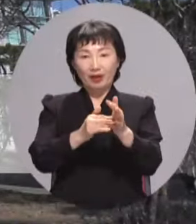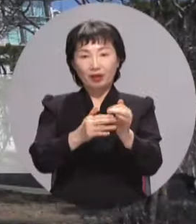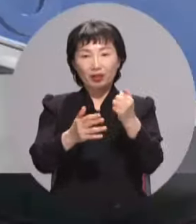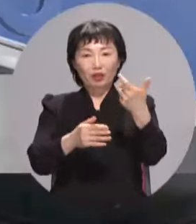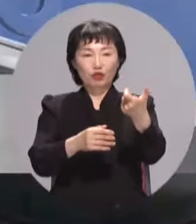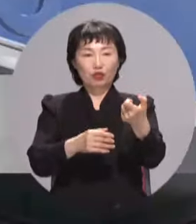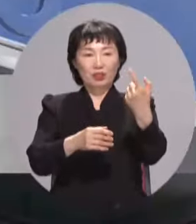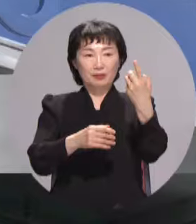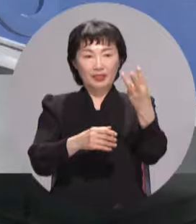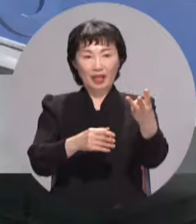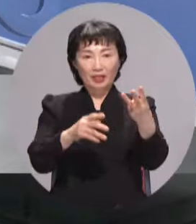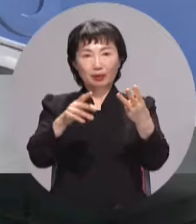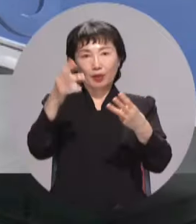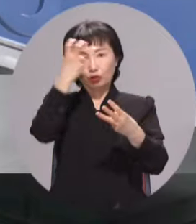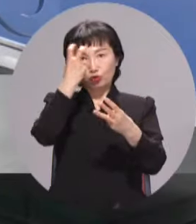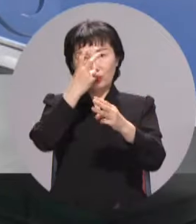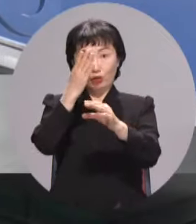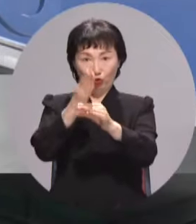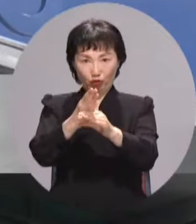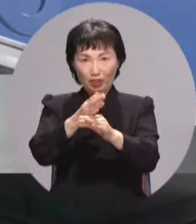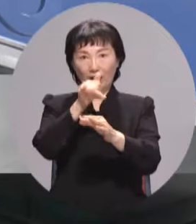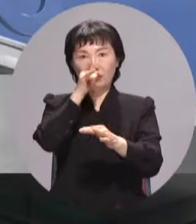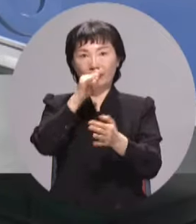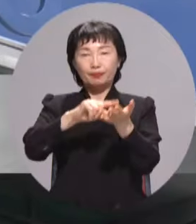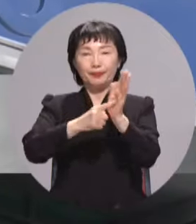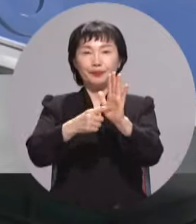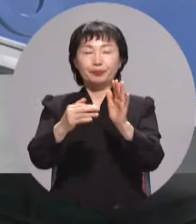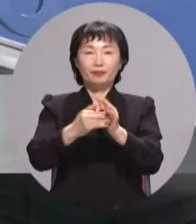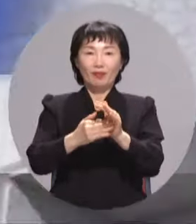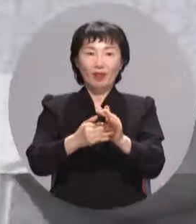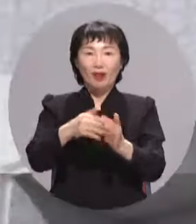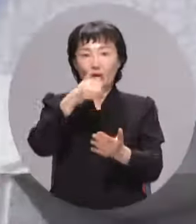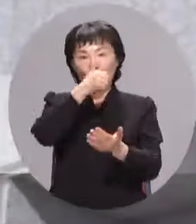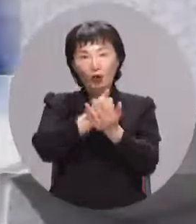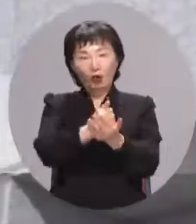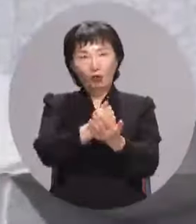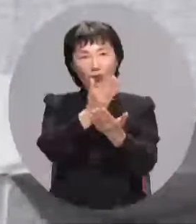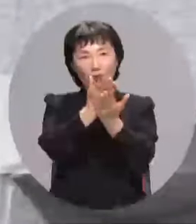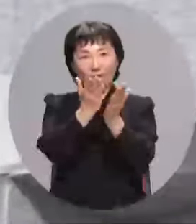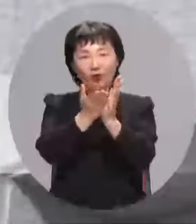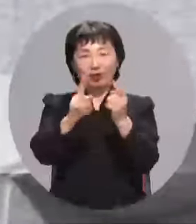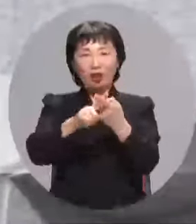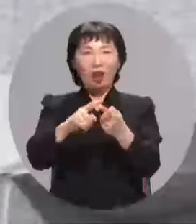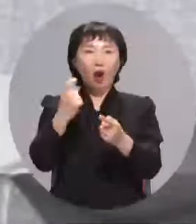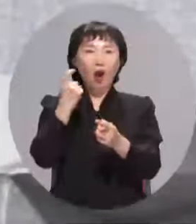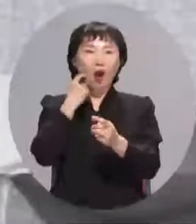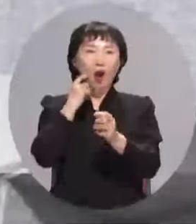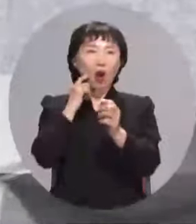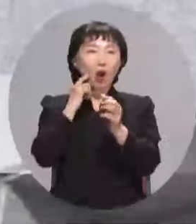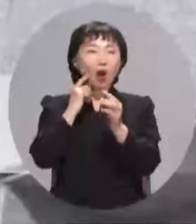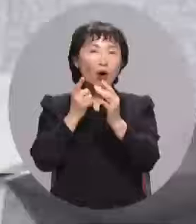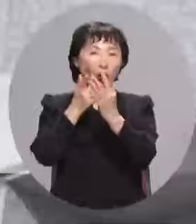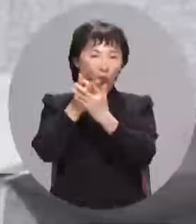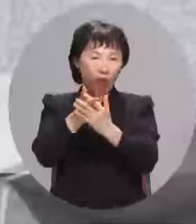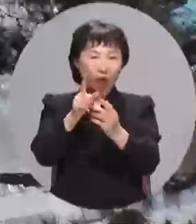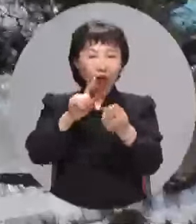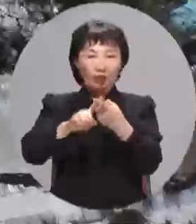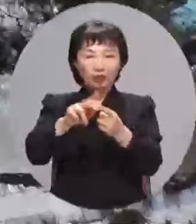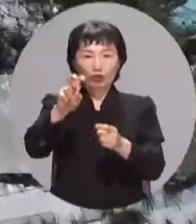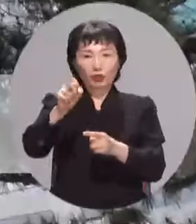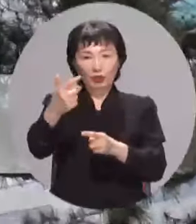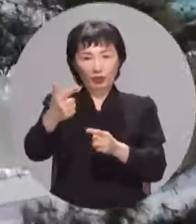세명에 대해서는 수사를 진행하고 있다고 밝혔습니다 범죄 유형별로는 허위 사실 유포가 26명으로 가장